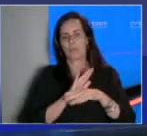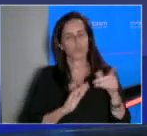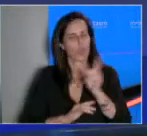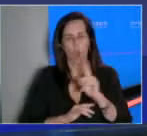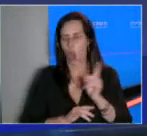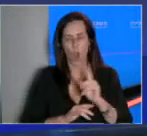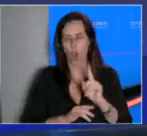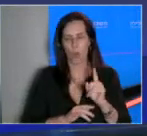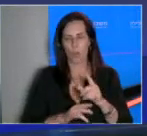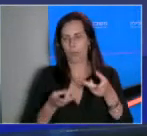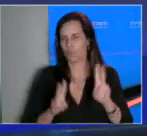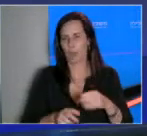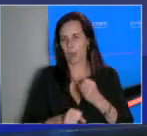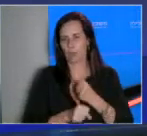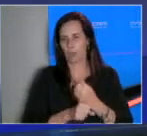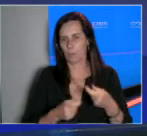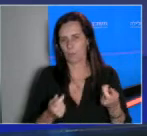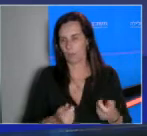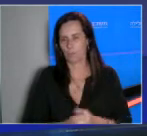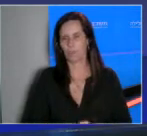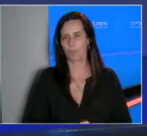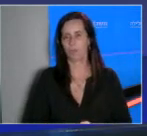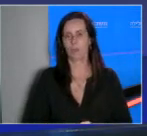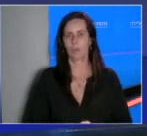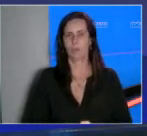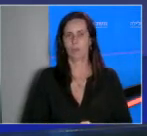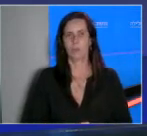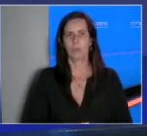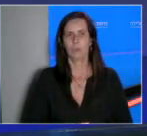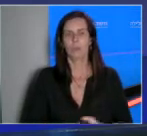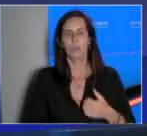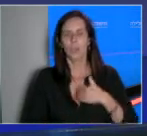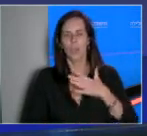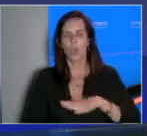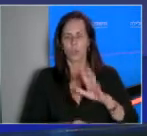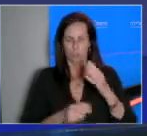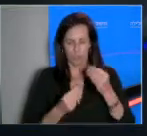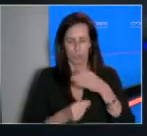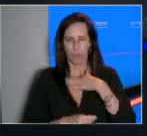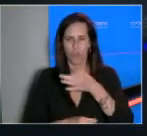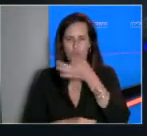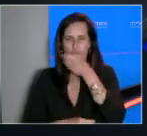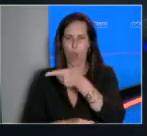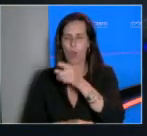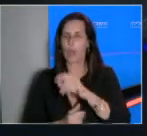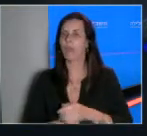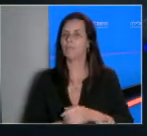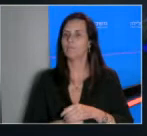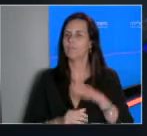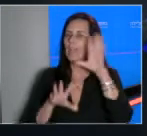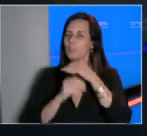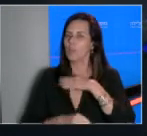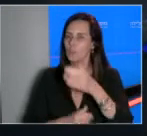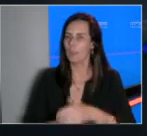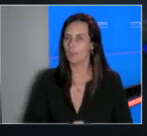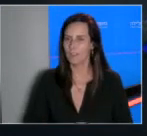לא כל כך אפשריים מבחינת ישראל. תישארי איתי רגע על הקו, אני רוצה רגע לחזור אליך בעוד שאלה, אני רוצה לפנות לאורל שטרית. אורל, ערב טוב, מה